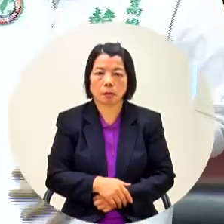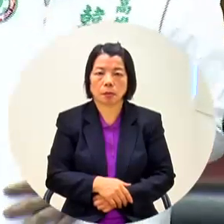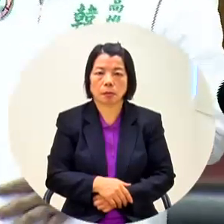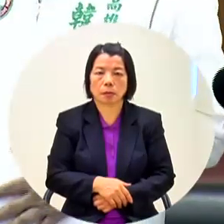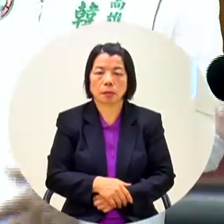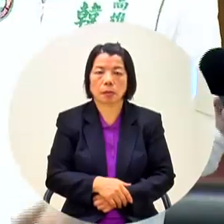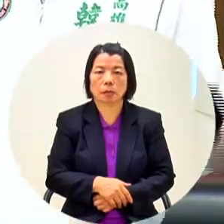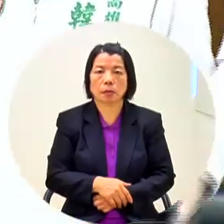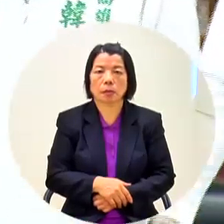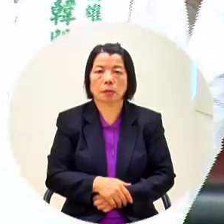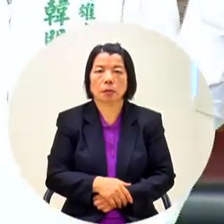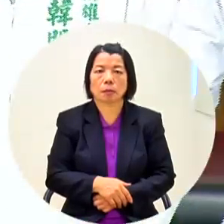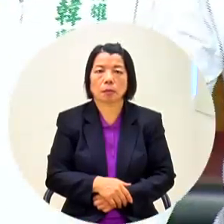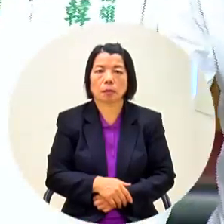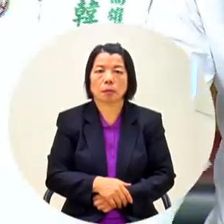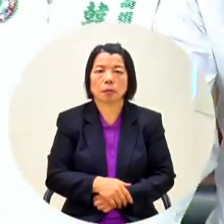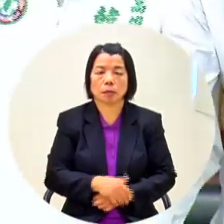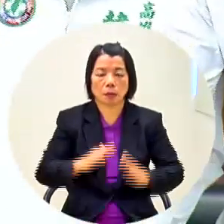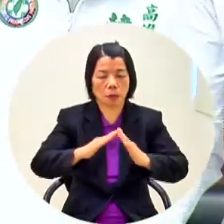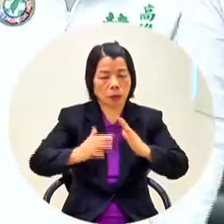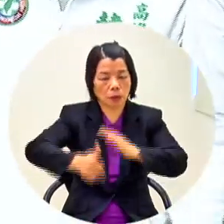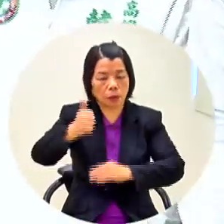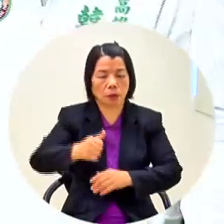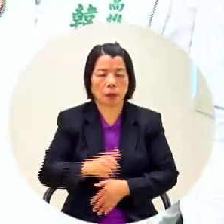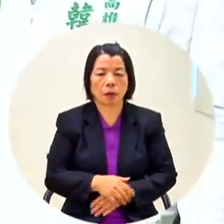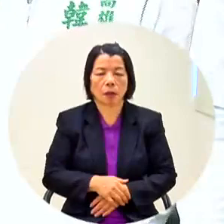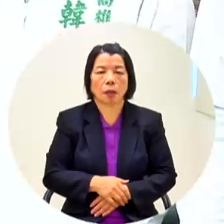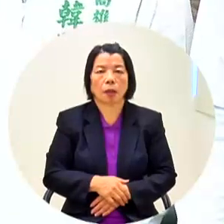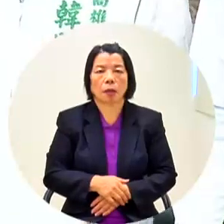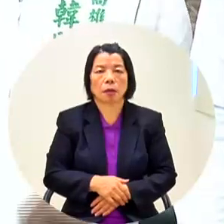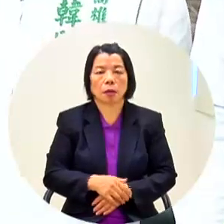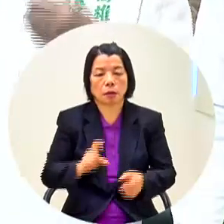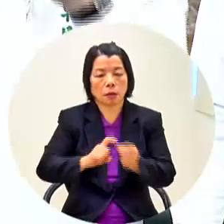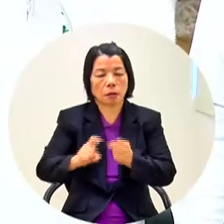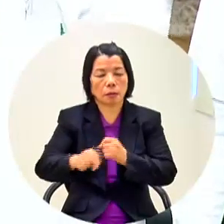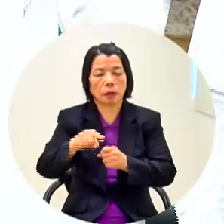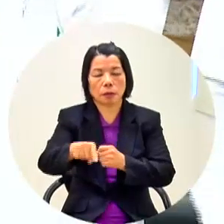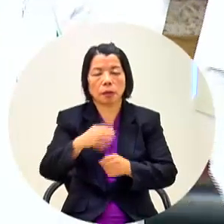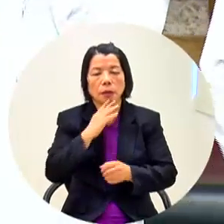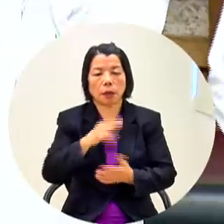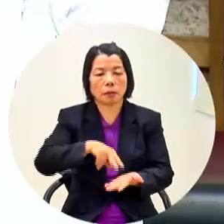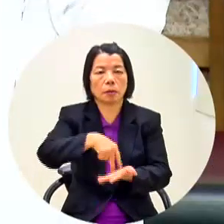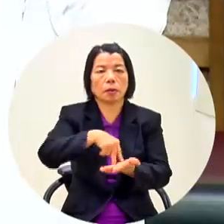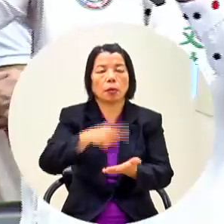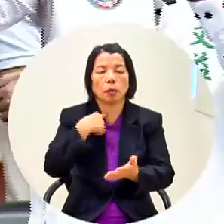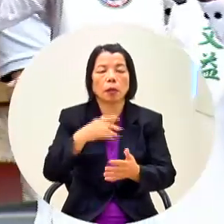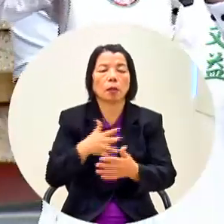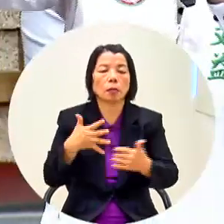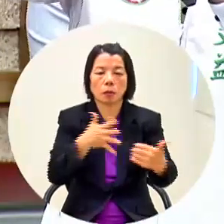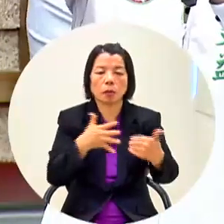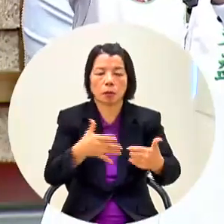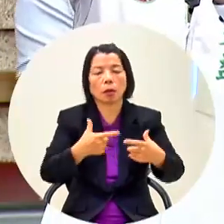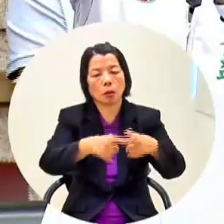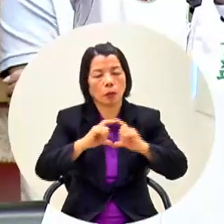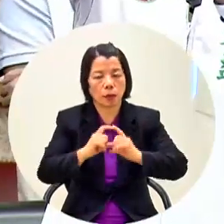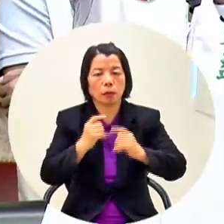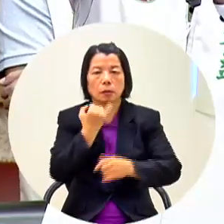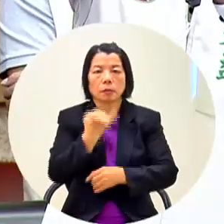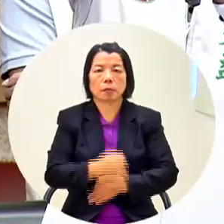好，来，市长，接下来十分钟，我 会请你就站起来陪我们站到最后，因为我都会问你问题，好不好？市长，请站起来，可以吗？